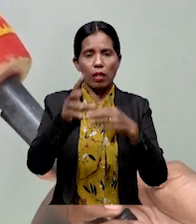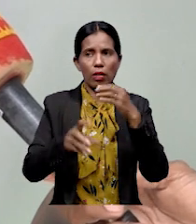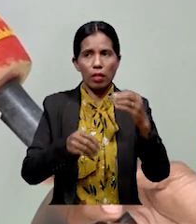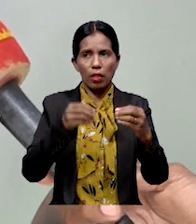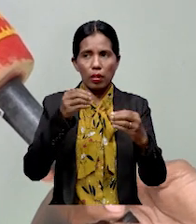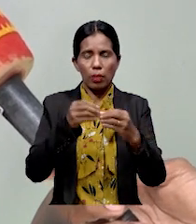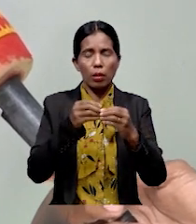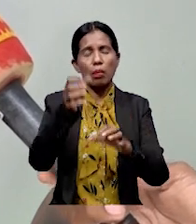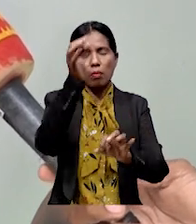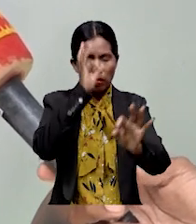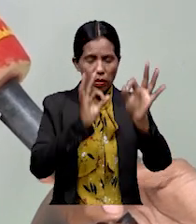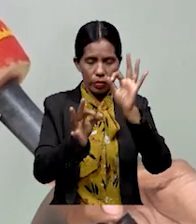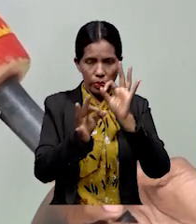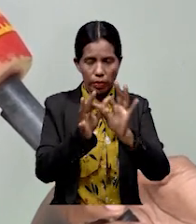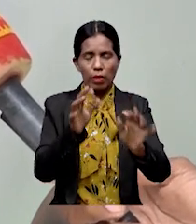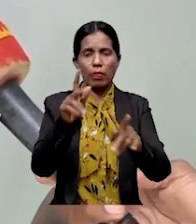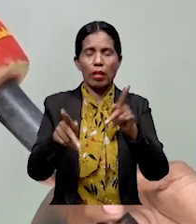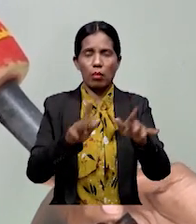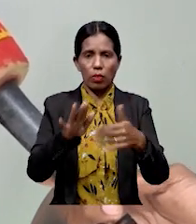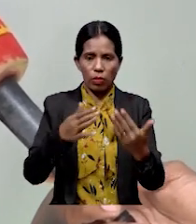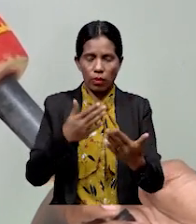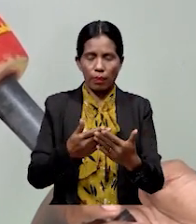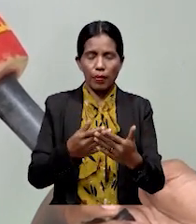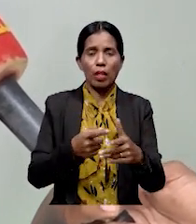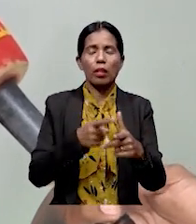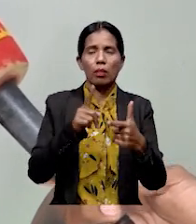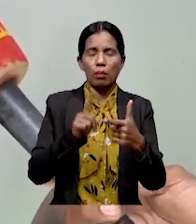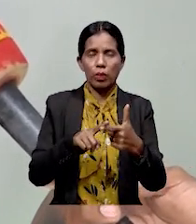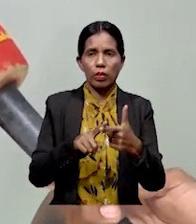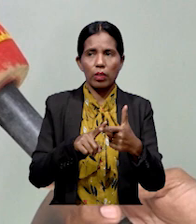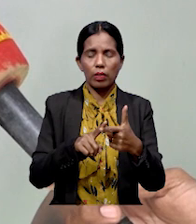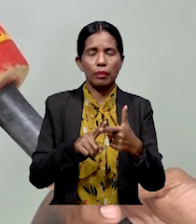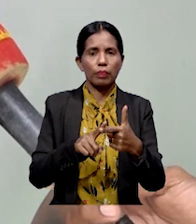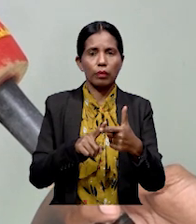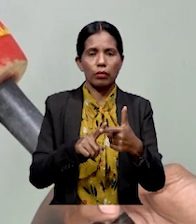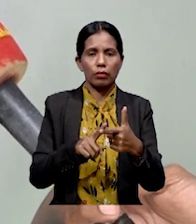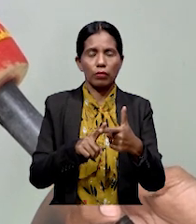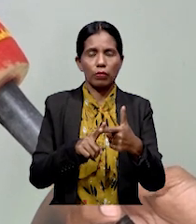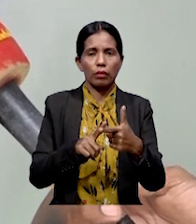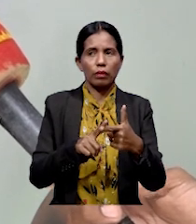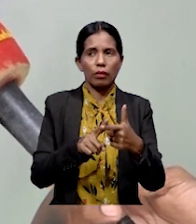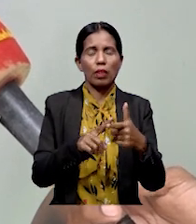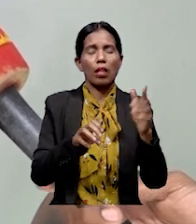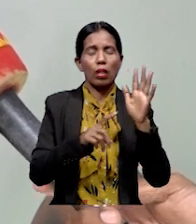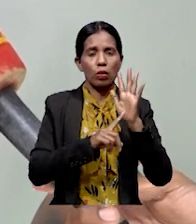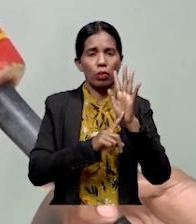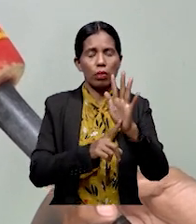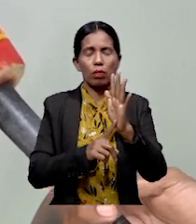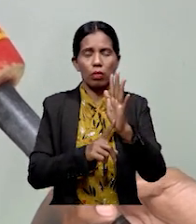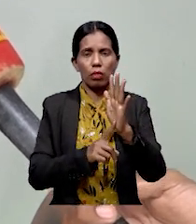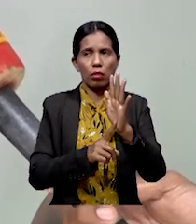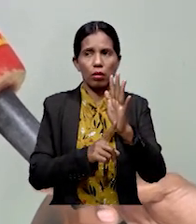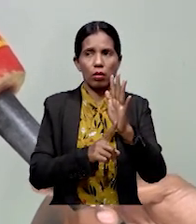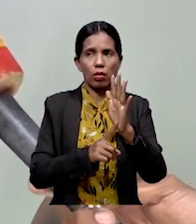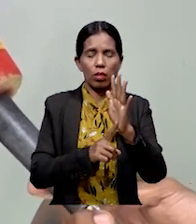fe. Propagasaun da fe. Segundo fale maka bolunaran obras missionaris San